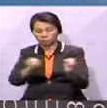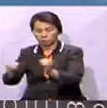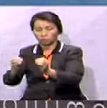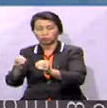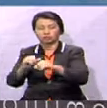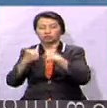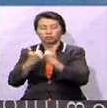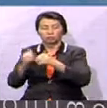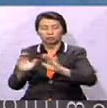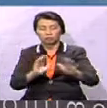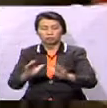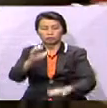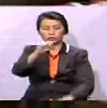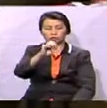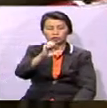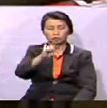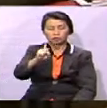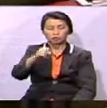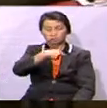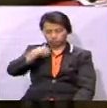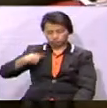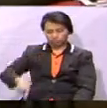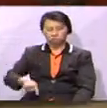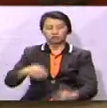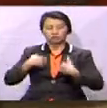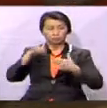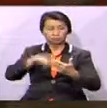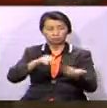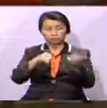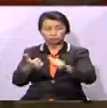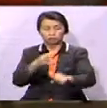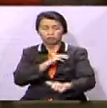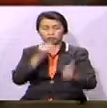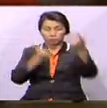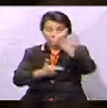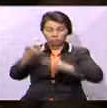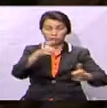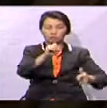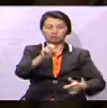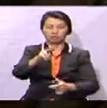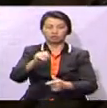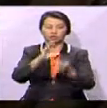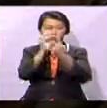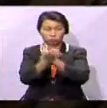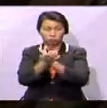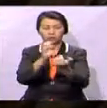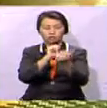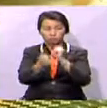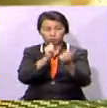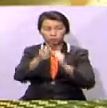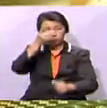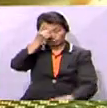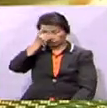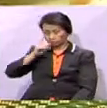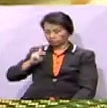Usahawan ASEAN-China Asia di Kuching yang dibacakan oleh Menteri Pelancongan, Kesenian, Kebudayaan, Belia dan Sukan Dato' Abdul